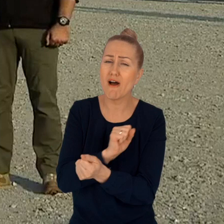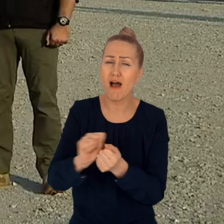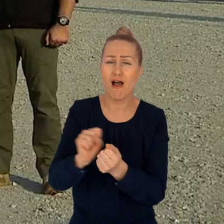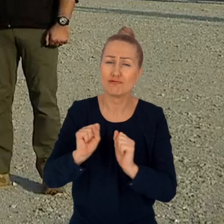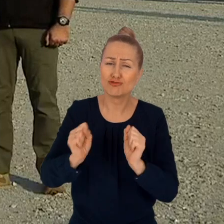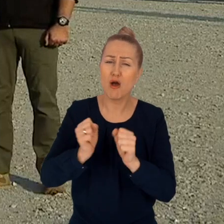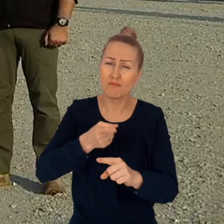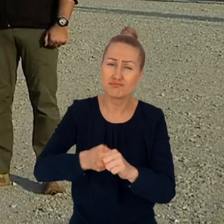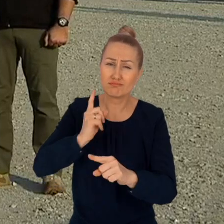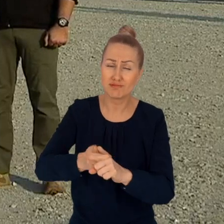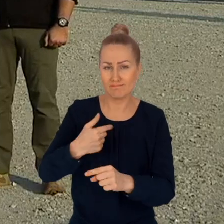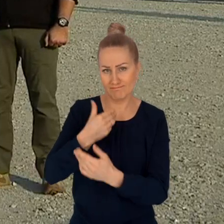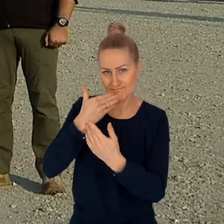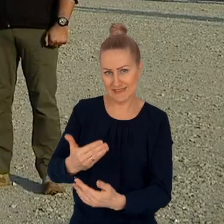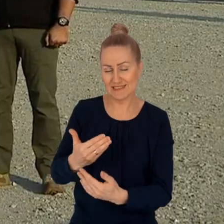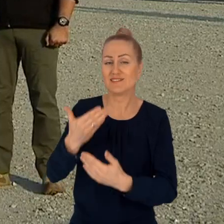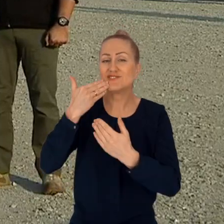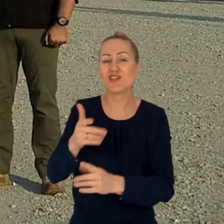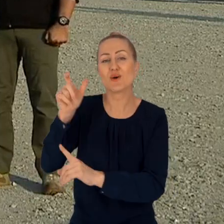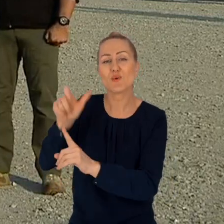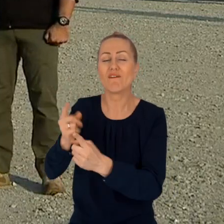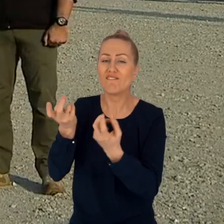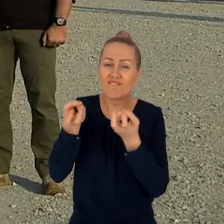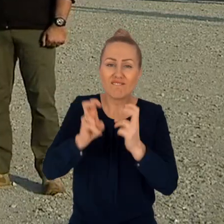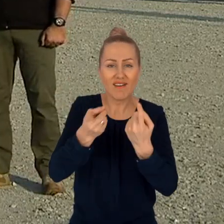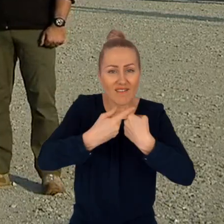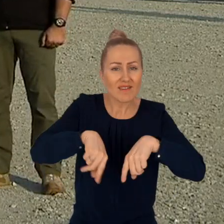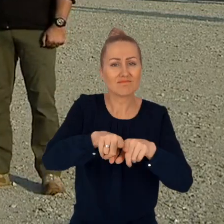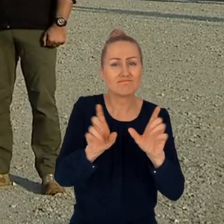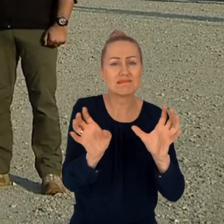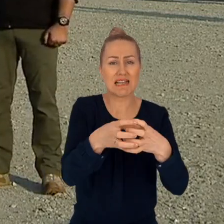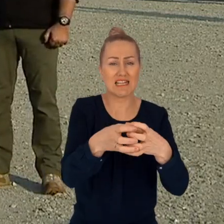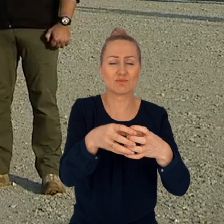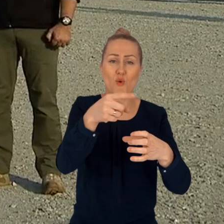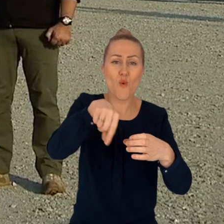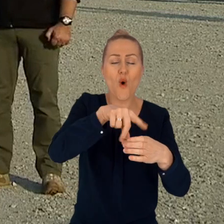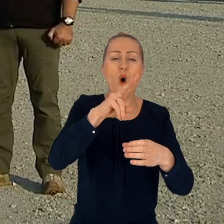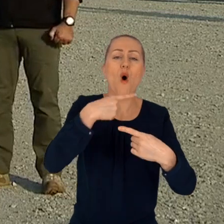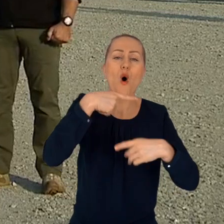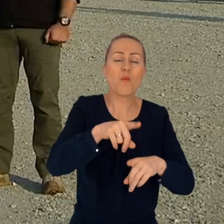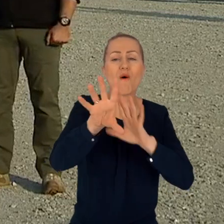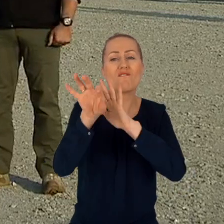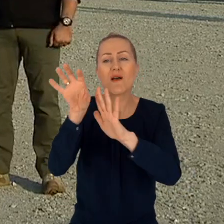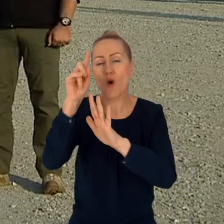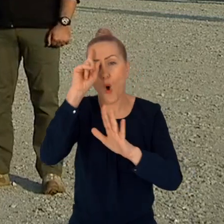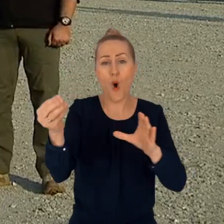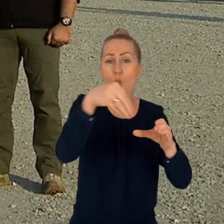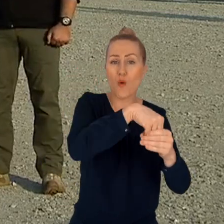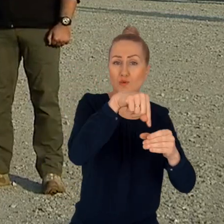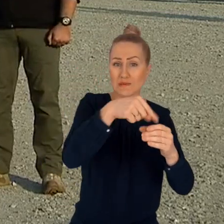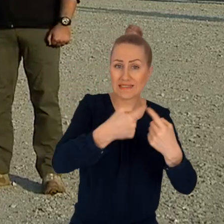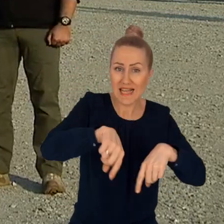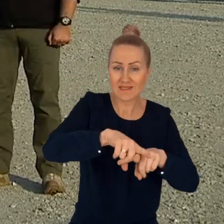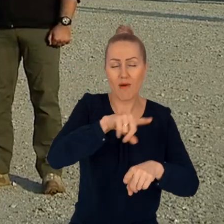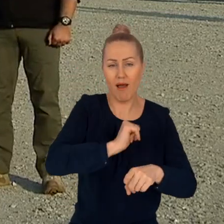konsekwencję w działaniu. Dziękuję za sformowanie odpowiedniego zespołu, który tym zajął się, wybranie odpowiednich osób do tego, aby właśnie